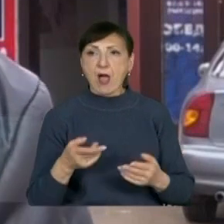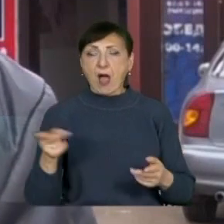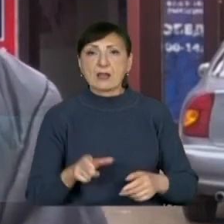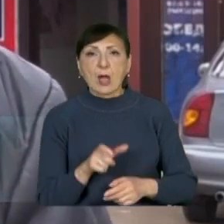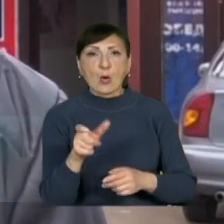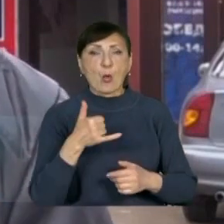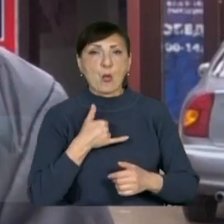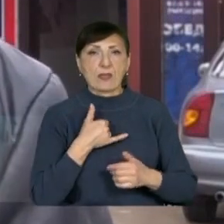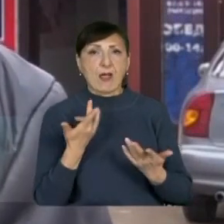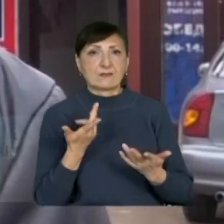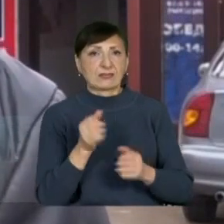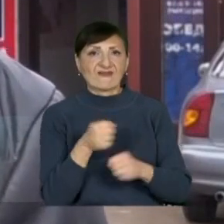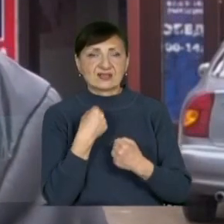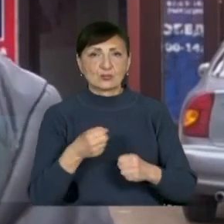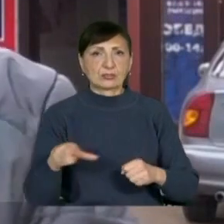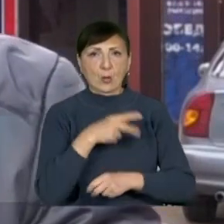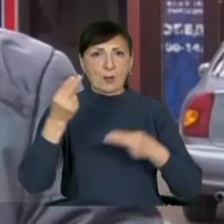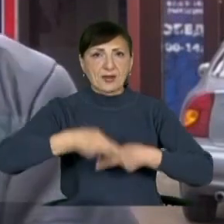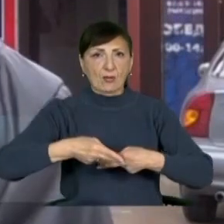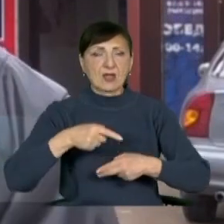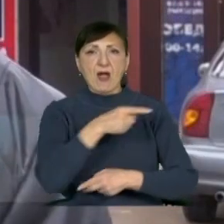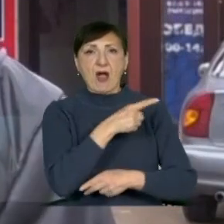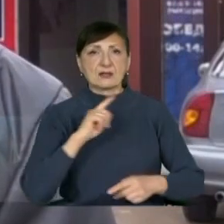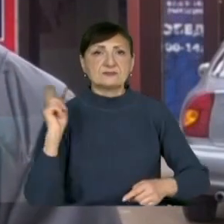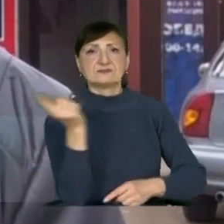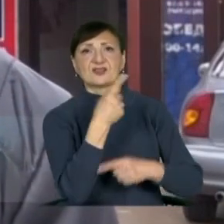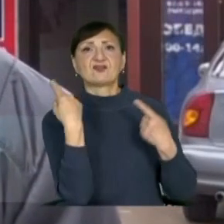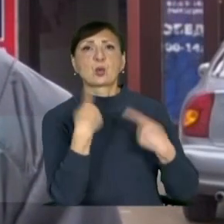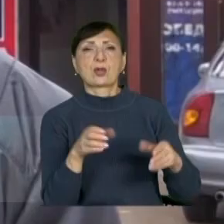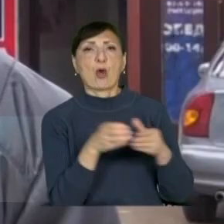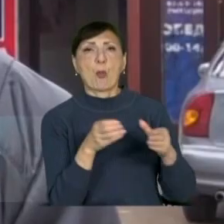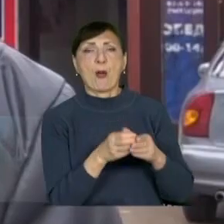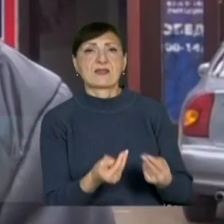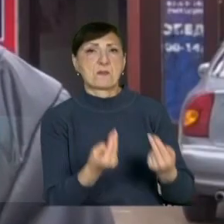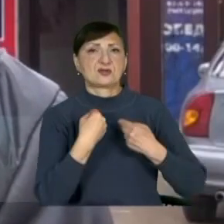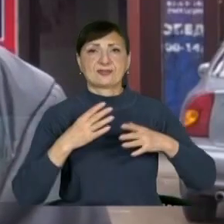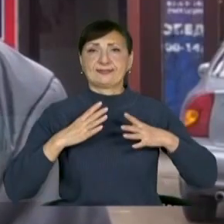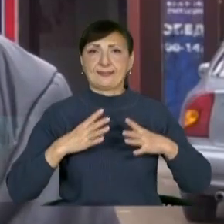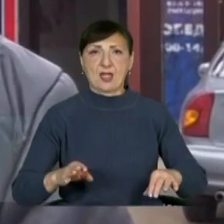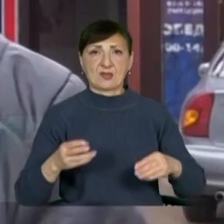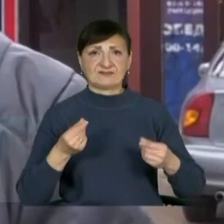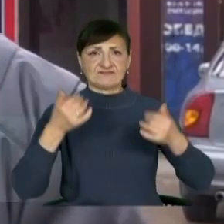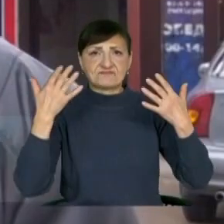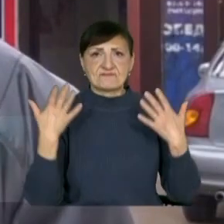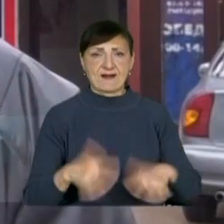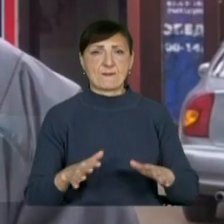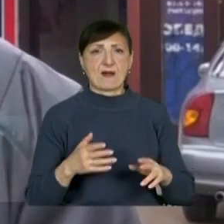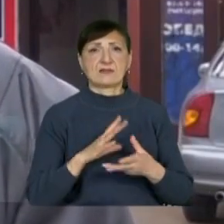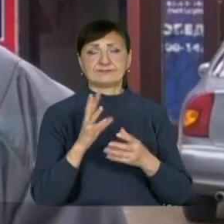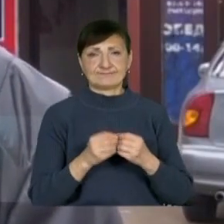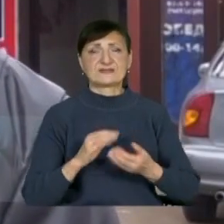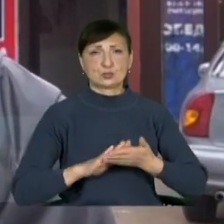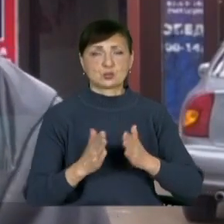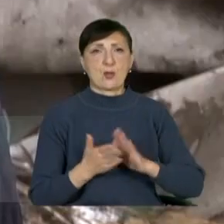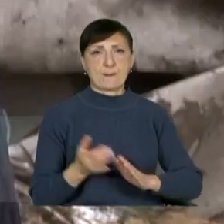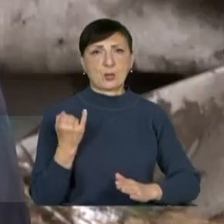ко мне было невозможно, получалось, что они просто ездили в другие компании, до меня не доезжали, вот. В результате вот такая плачевная